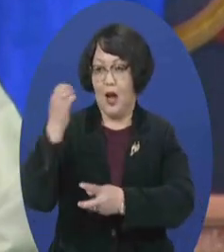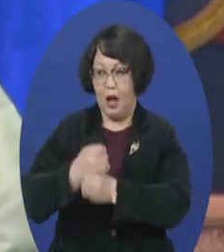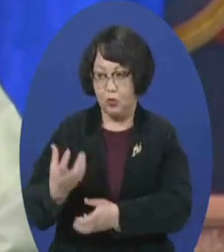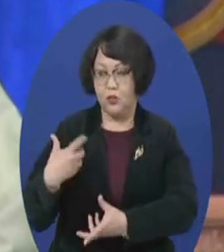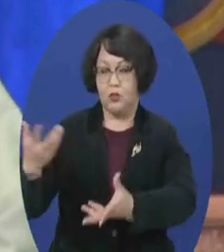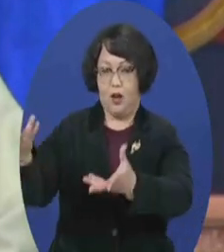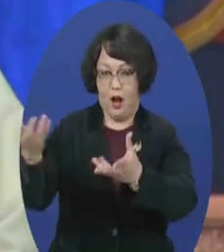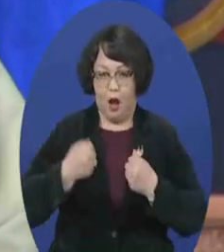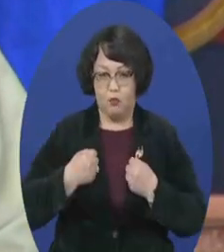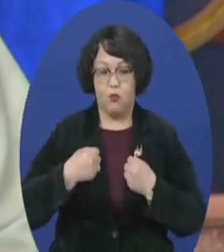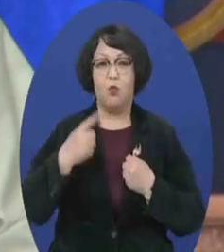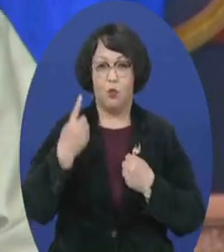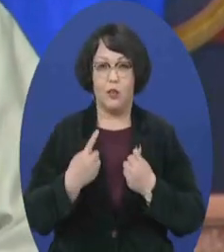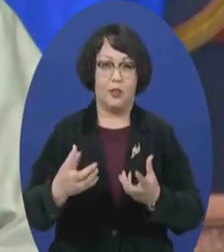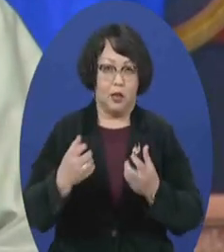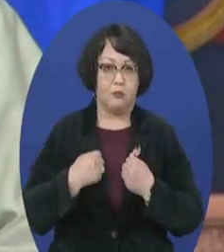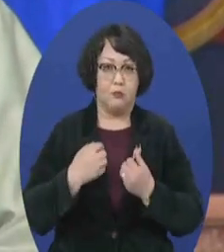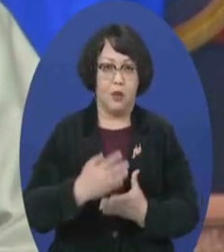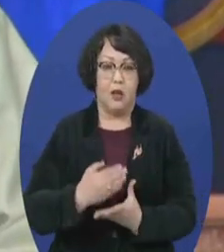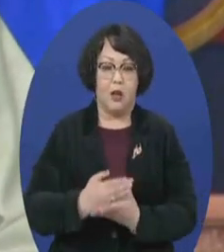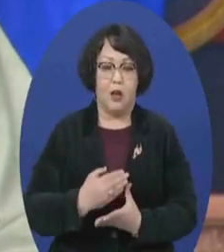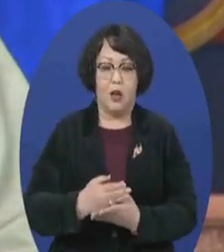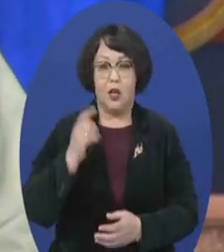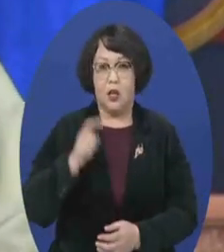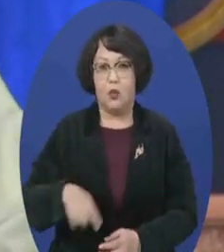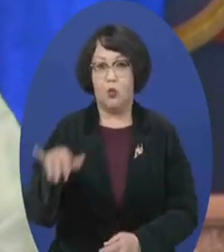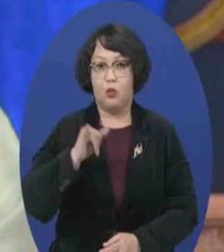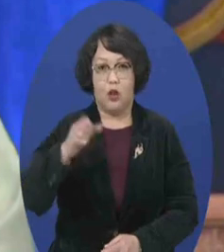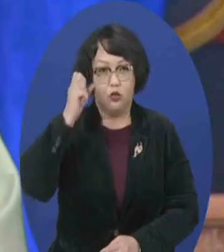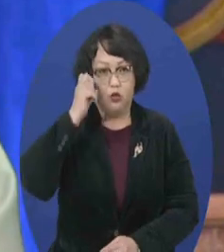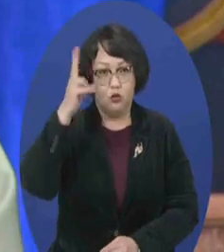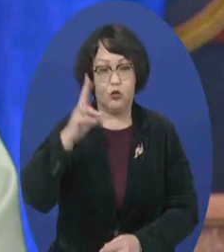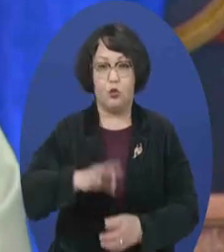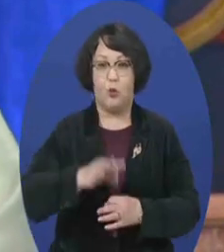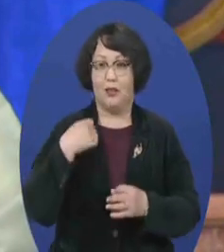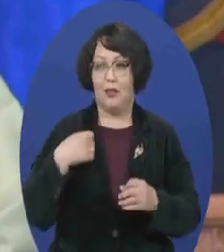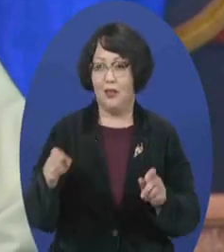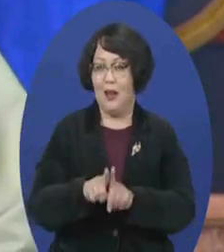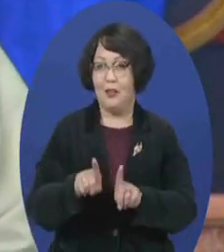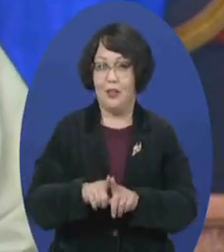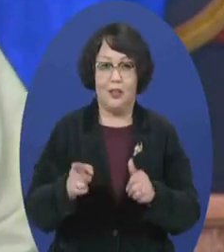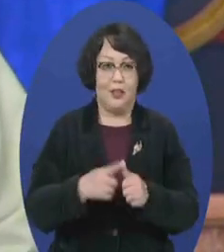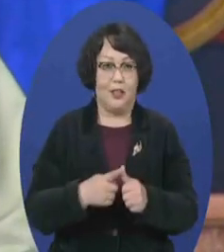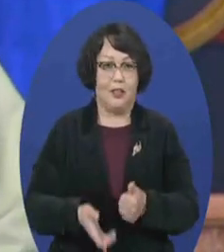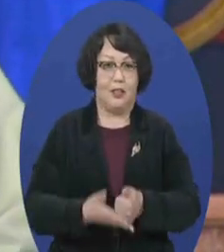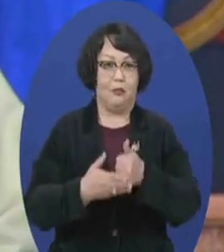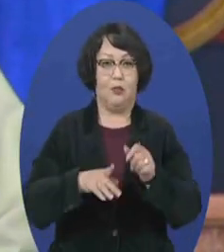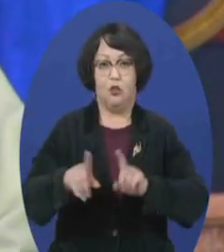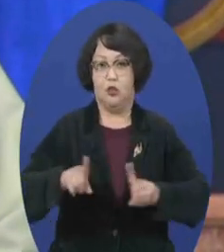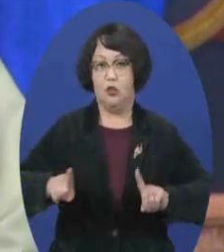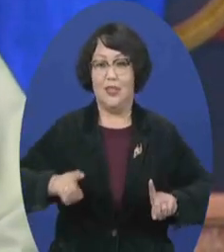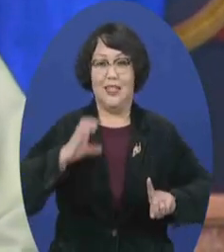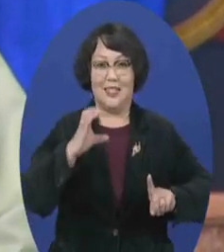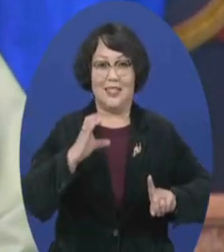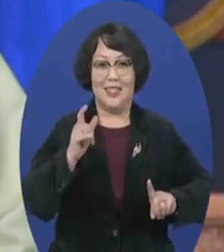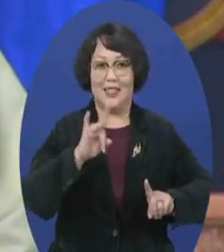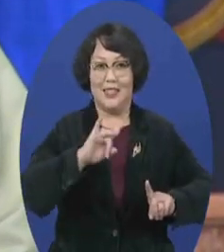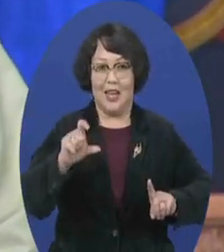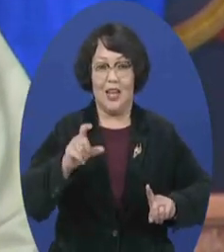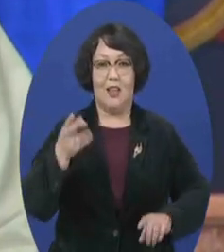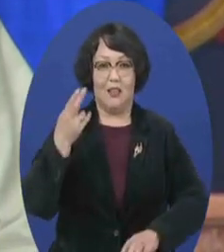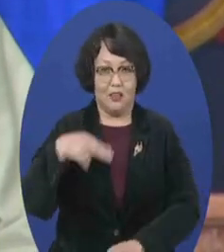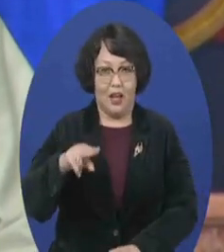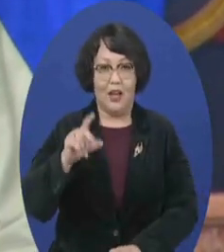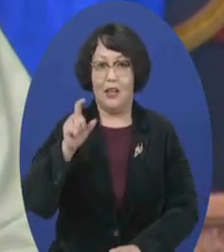би хүлээж авч байна. Энэ удаагийн ерөнхийлөгчийн сонгууль надтай хамт нэр дэвшин өрсөлдсөн эсэрдэн тэгээ их